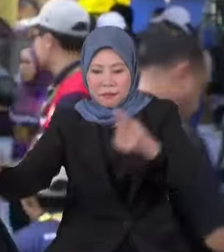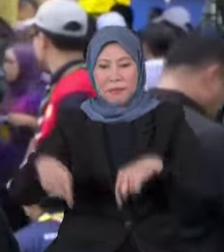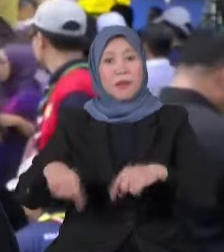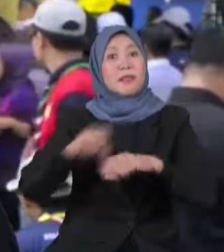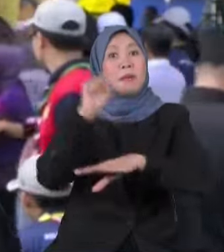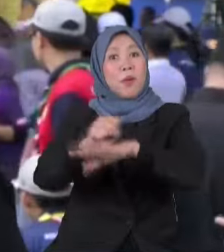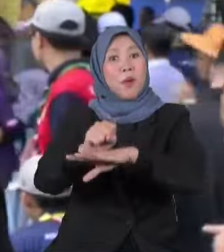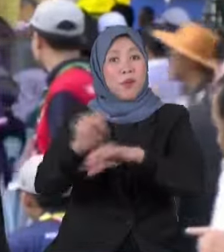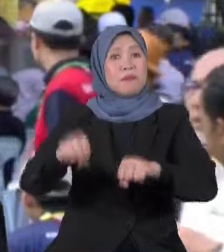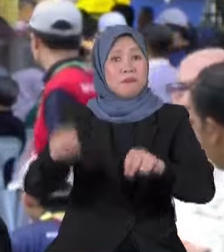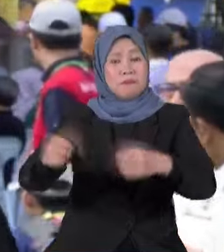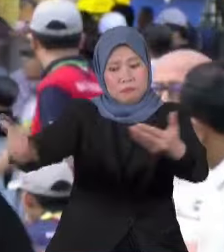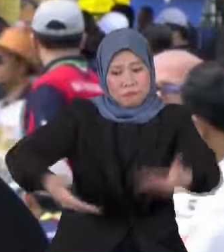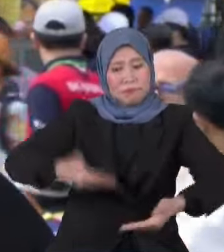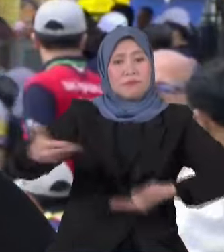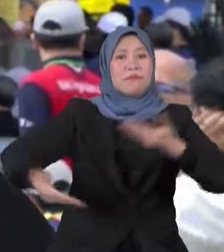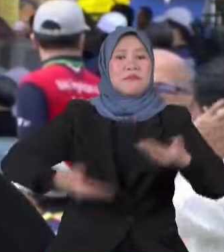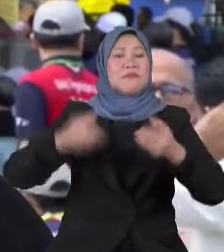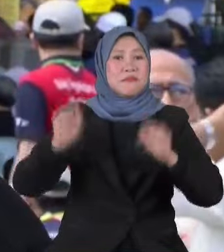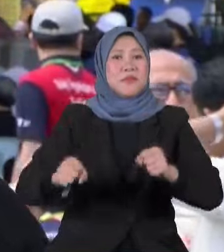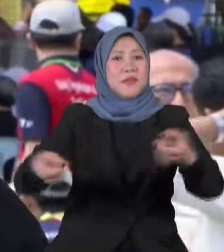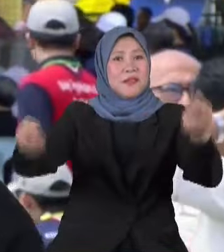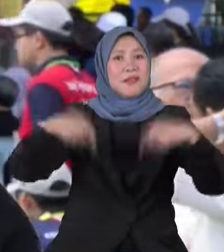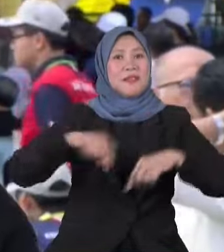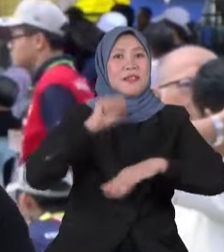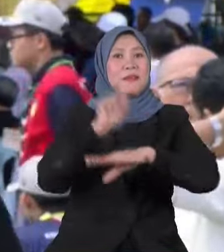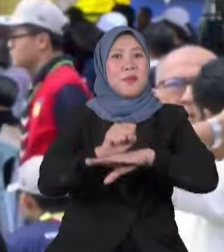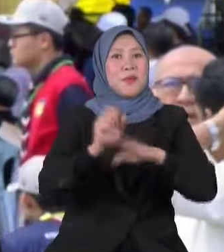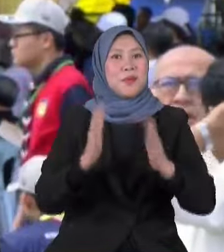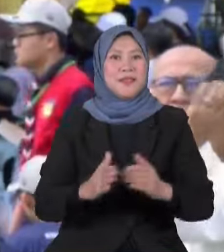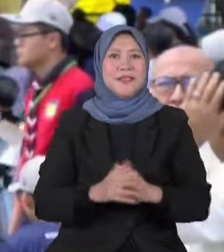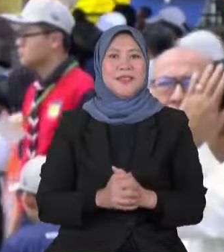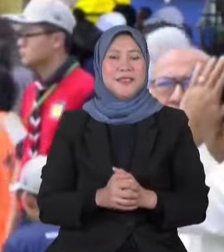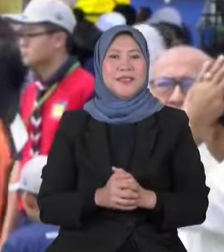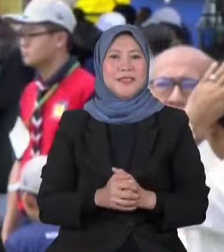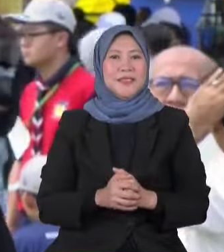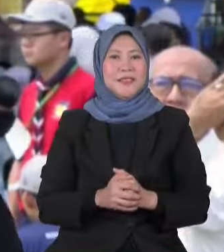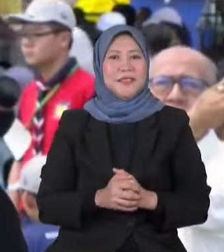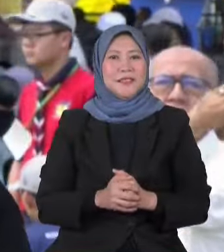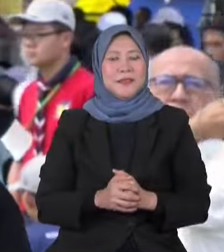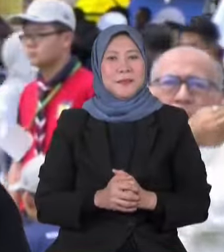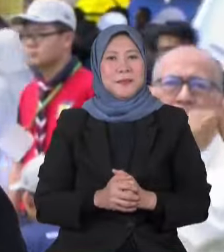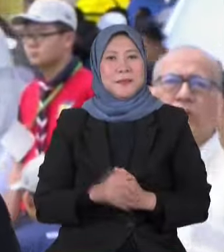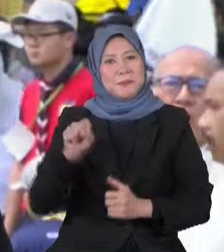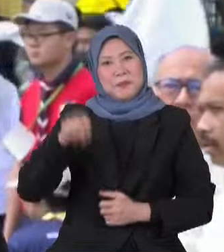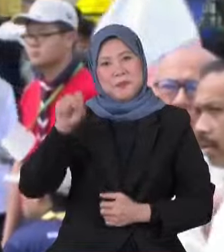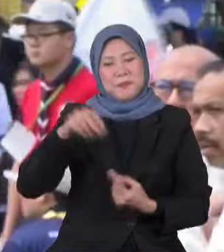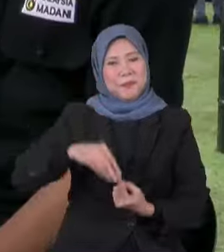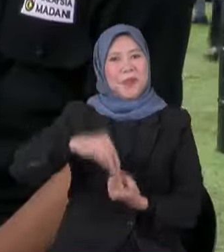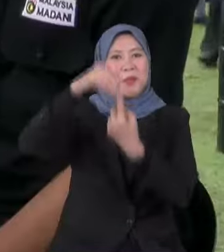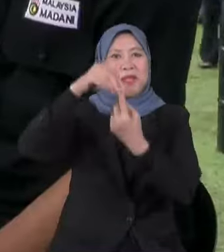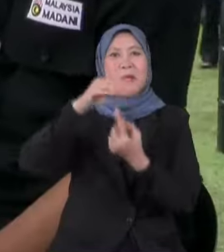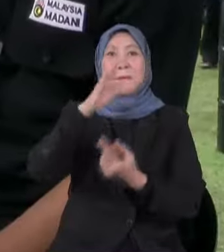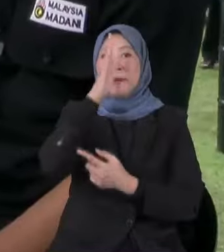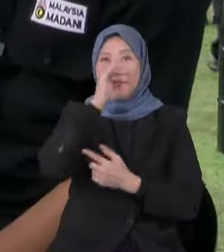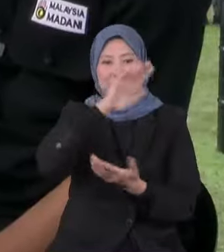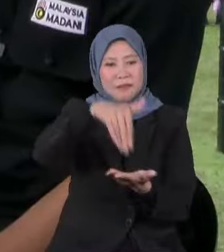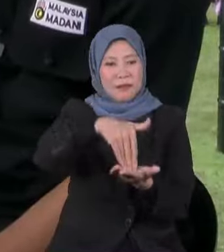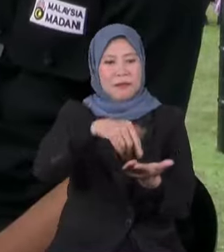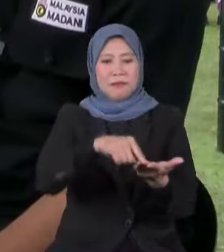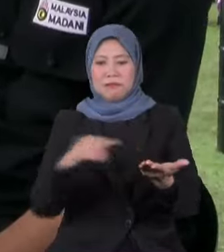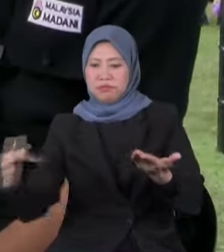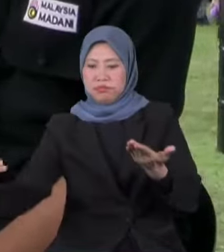nak. Mereka pun datang sampailah traffic jam. Yes. Kira je sebab itulah istimewanya Melaka, sebab tahun Melawat